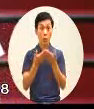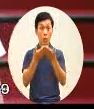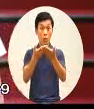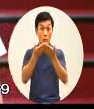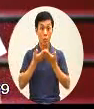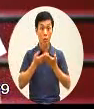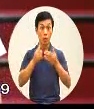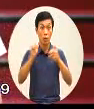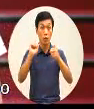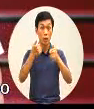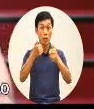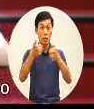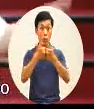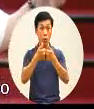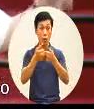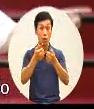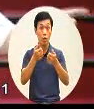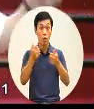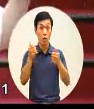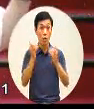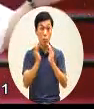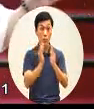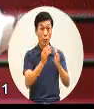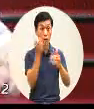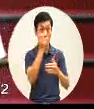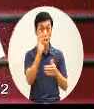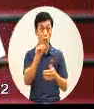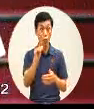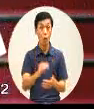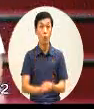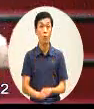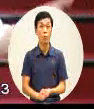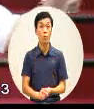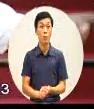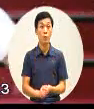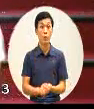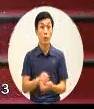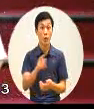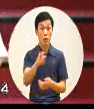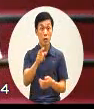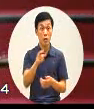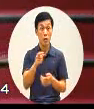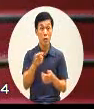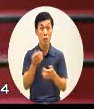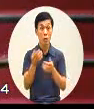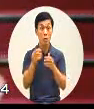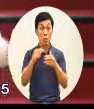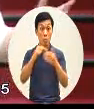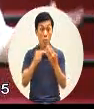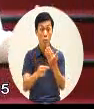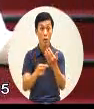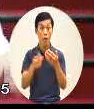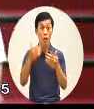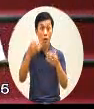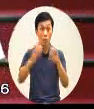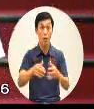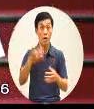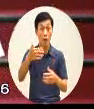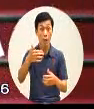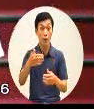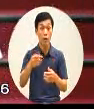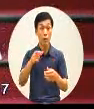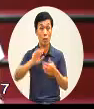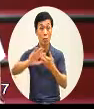备查？恁未尽未要未用，搁要人收钱，啊收收了结果唔知要安怎